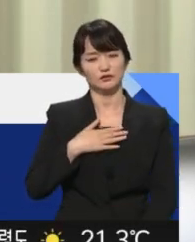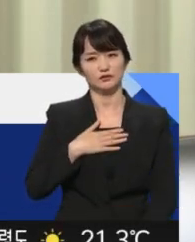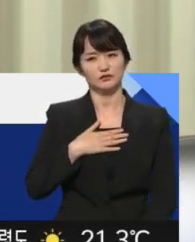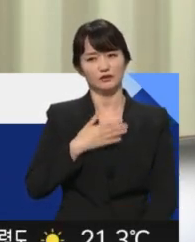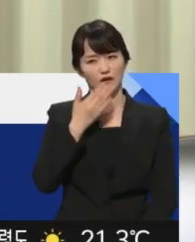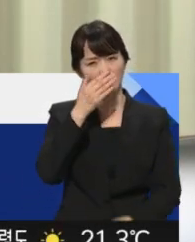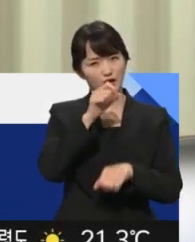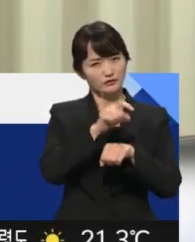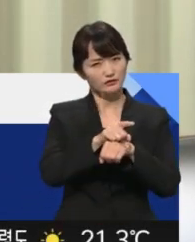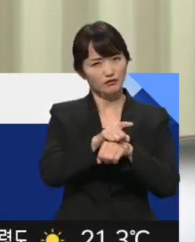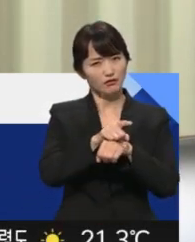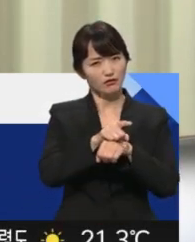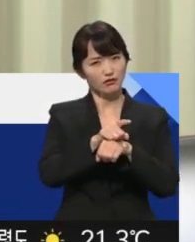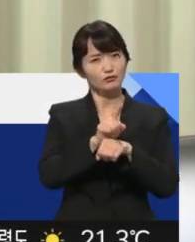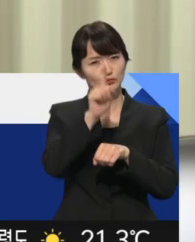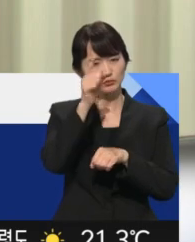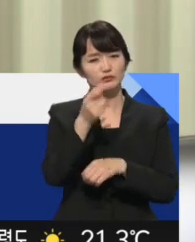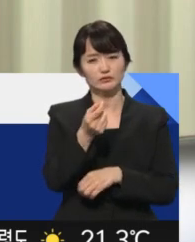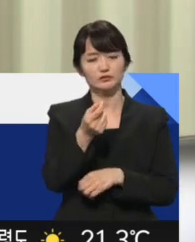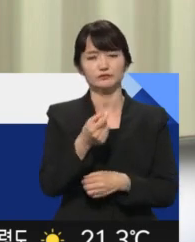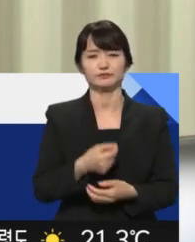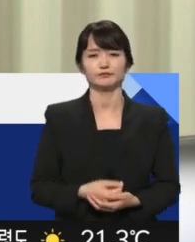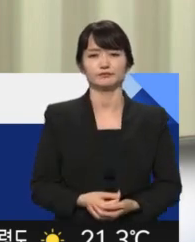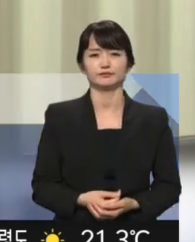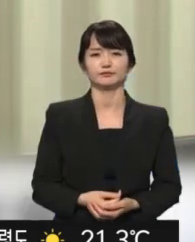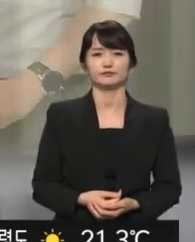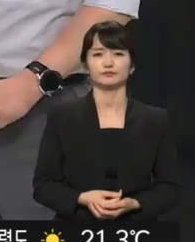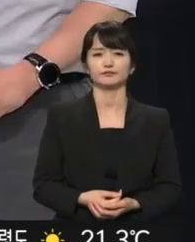뭐 가능성은 상당히 높다라고 생각하고 있습니다.